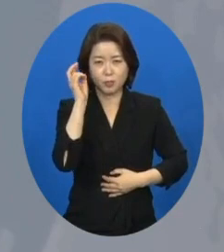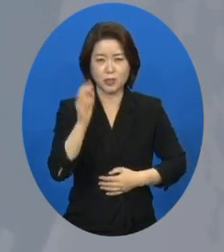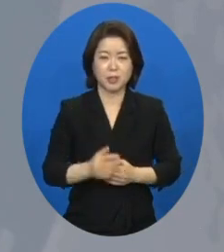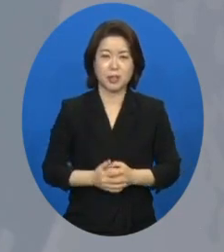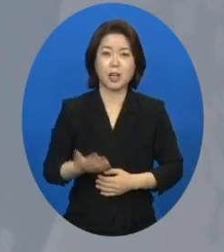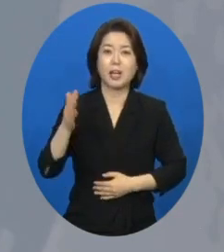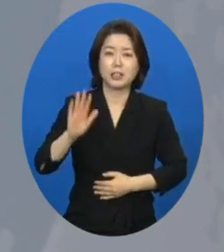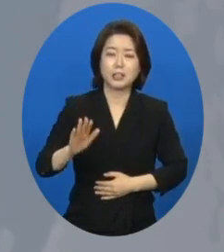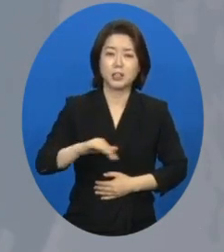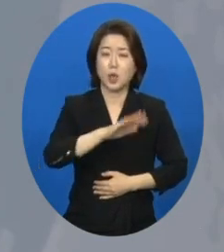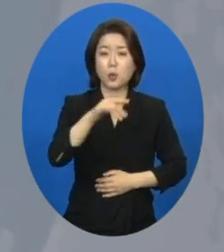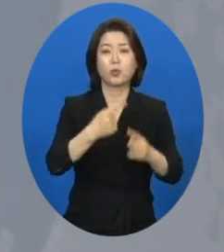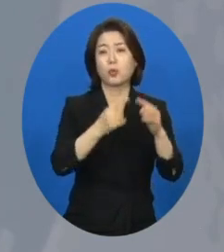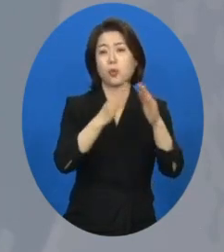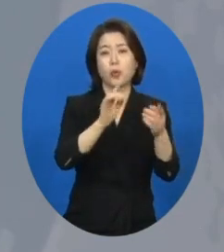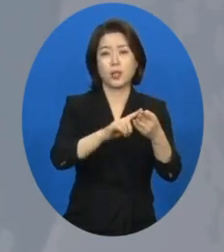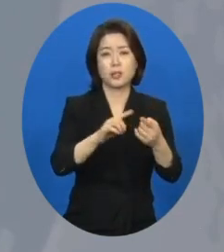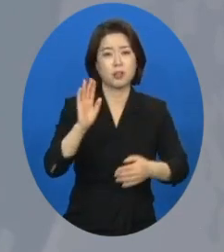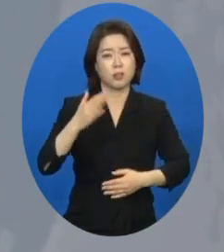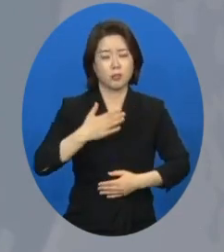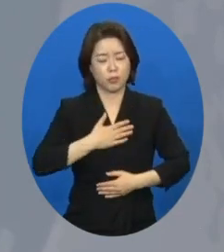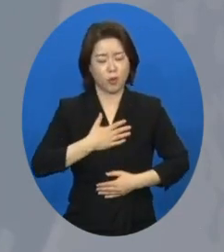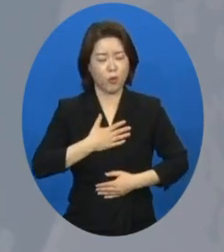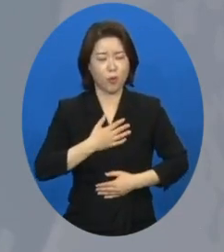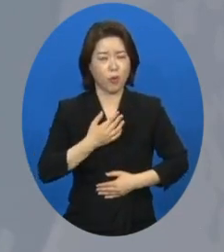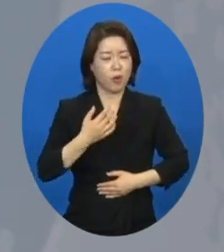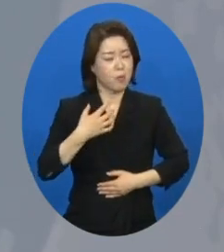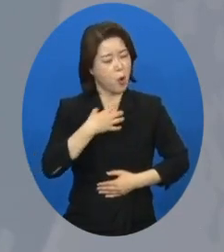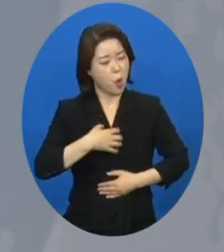그러나 선한 목자 교회에 대해서는 사실 걱정할 게 없습니다.